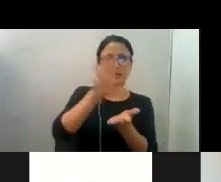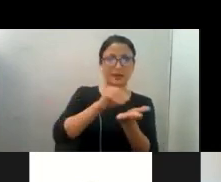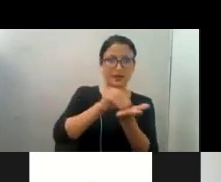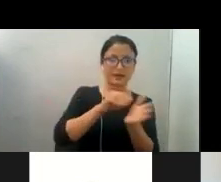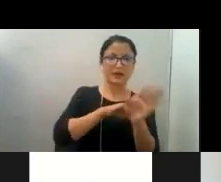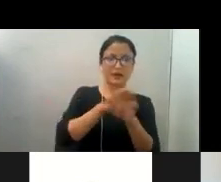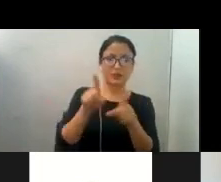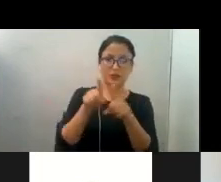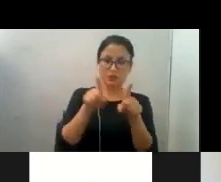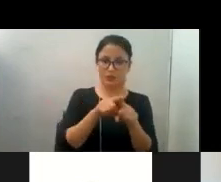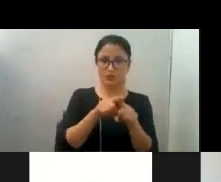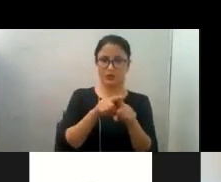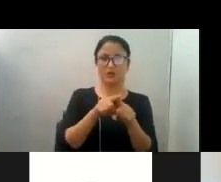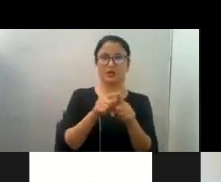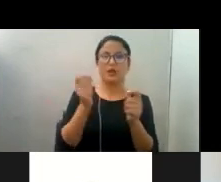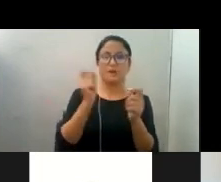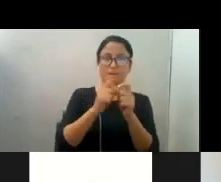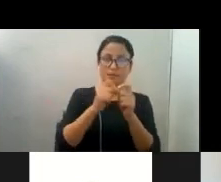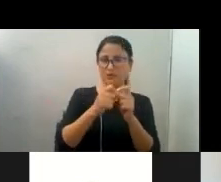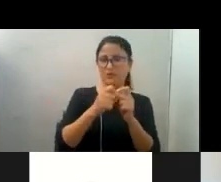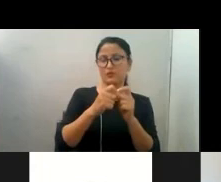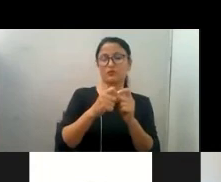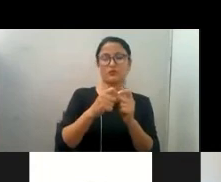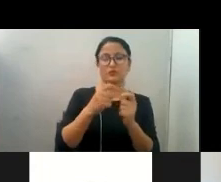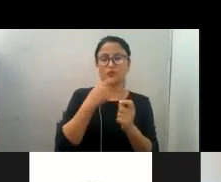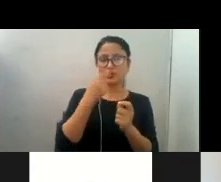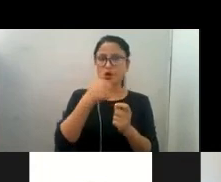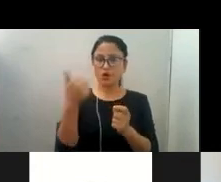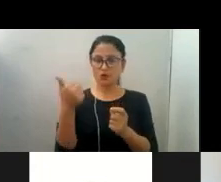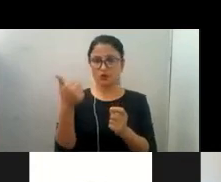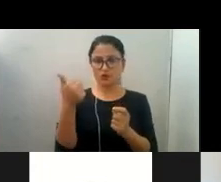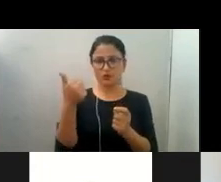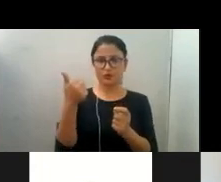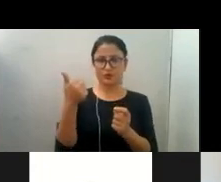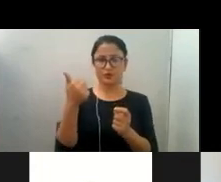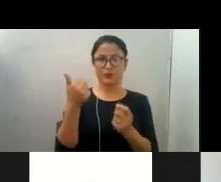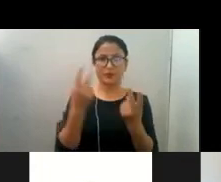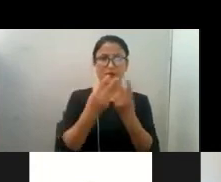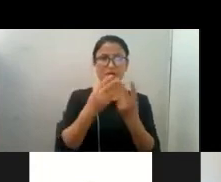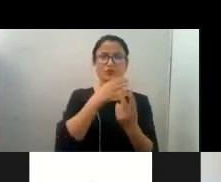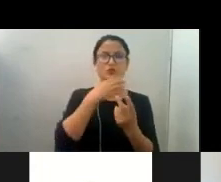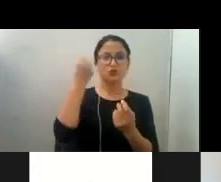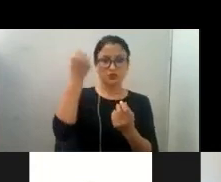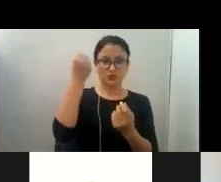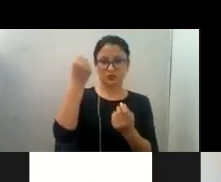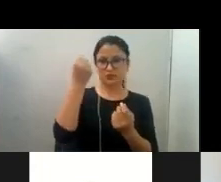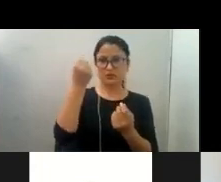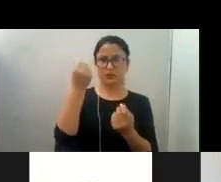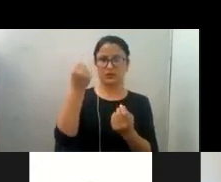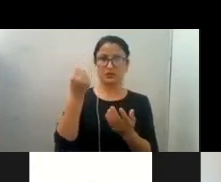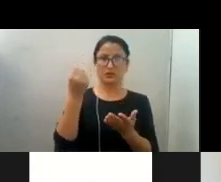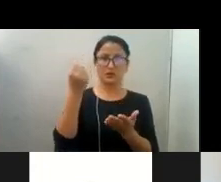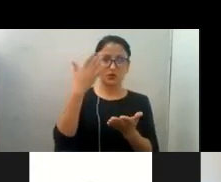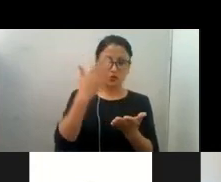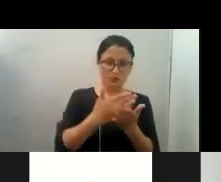एउटा जेनेरेट हुन्छ भन्ने एउटा थियो भने चाहिँ अर्को चाहिँ जस्तो सुसाइड प्रिभेन्सन मेकानिजमको लागि चाहिँ जुन